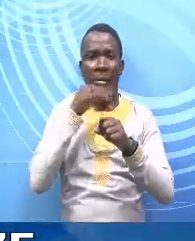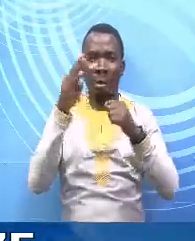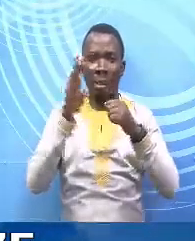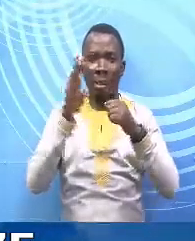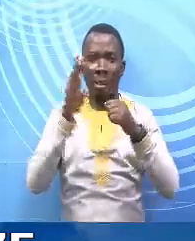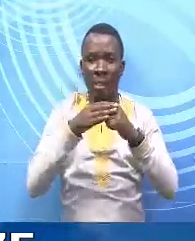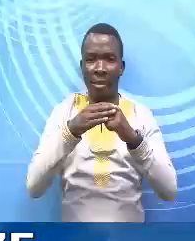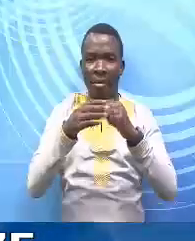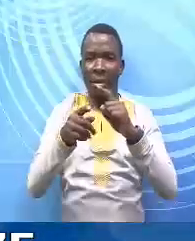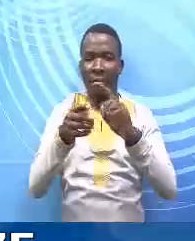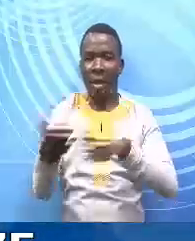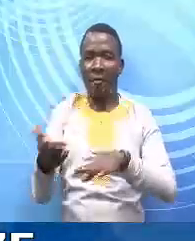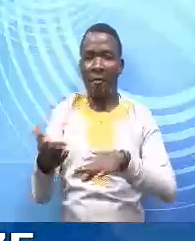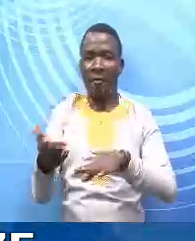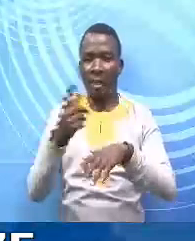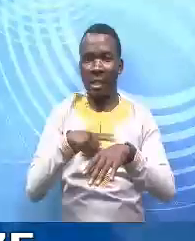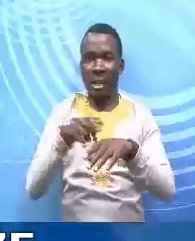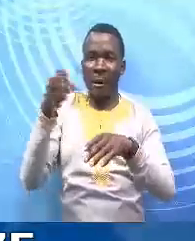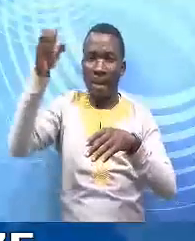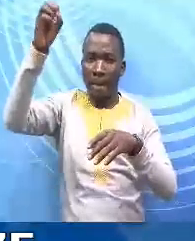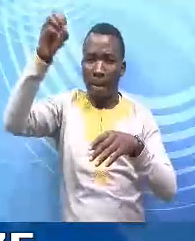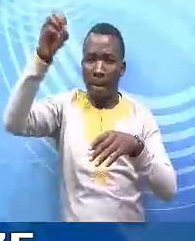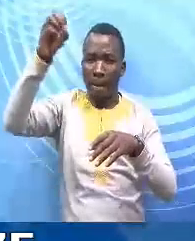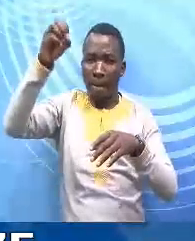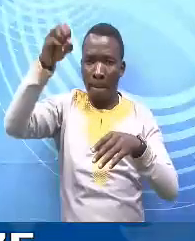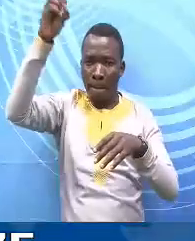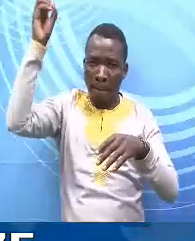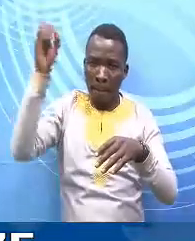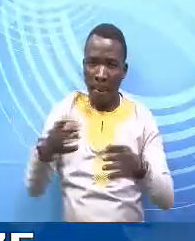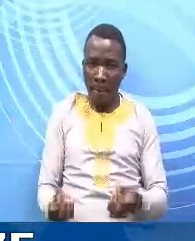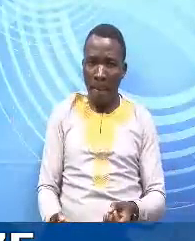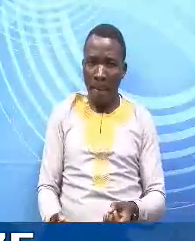igihe igisasu cyaturikaga mu kibuga bakiniragamo umupira ati